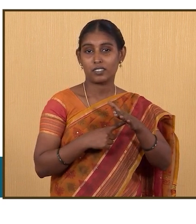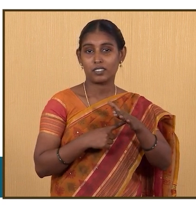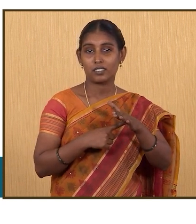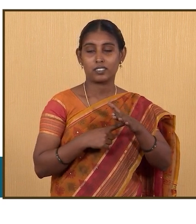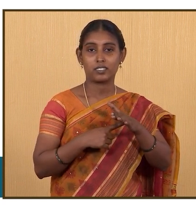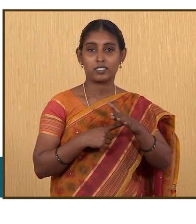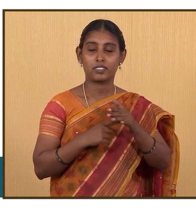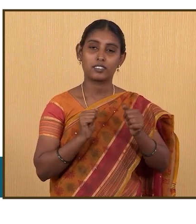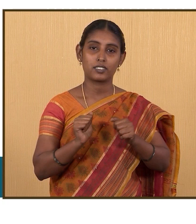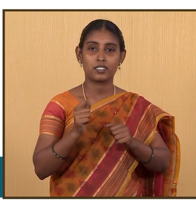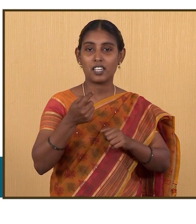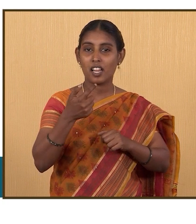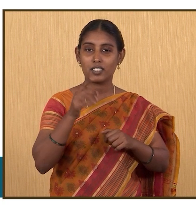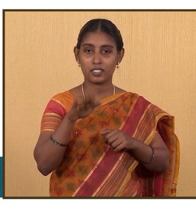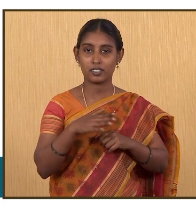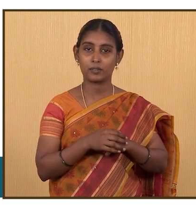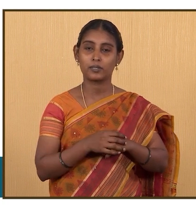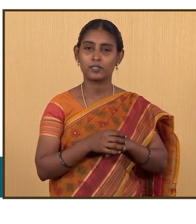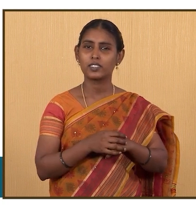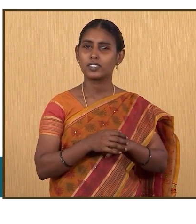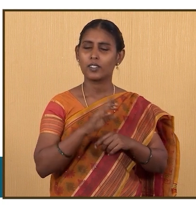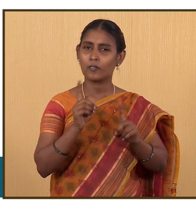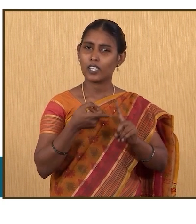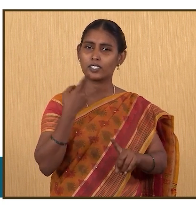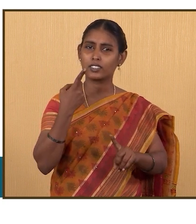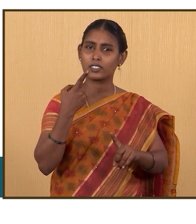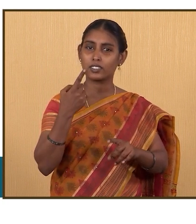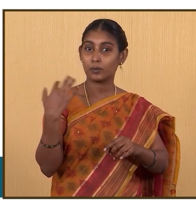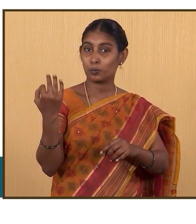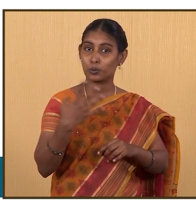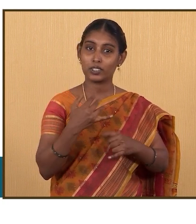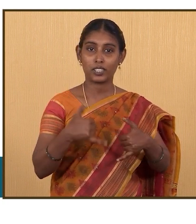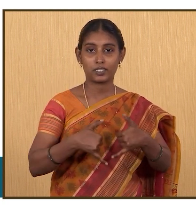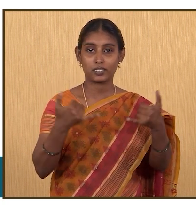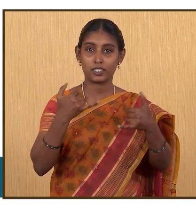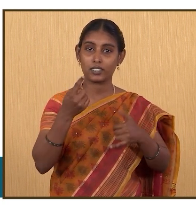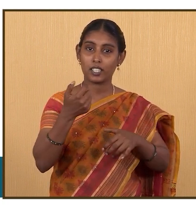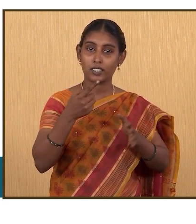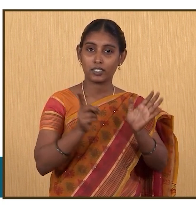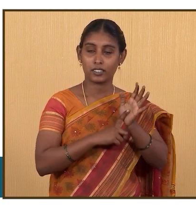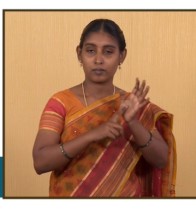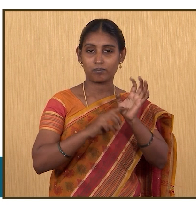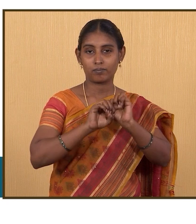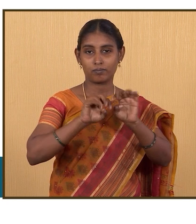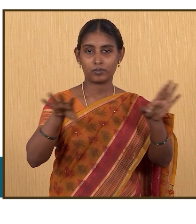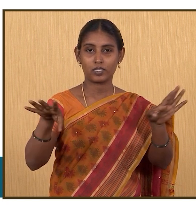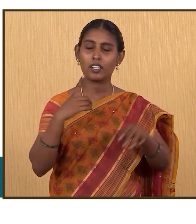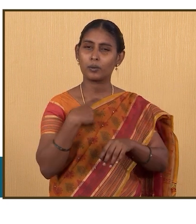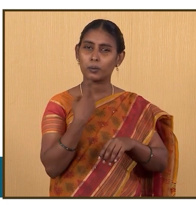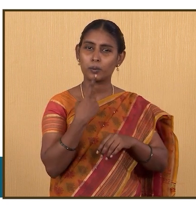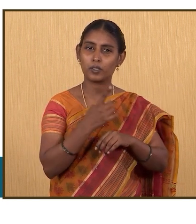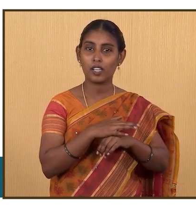ஆதாரங்களாக இருக்குது. முதன் முதல்ல நவீன இந்தியாவில் நாணயங்களை வெளியிட்டவங்க யார்